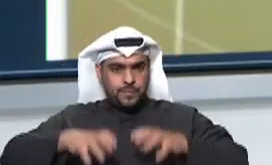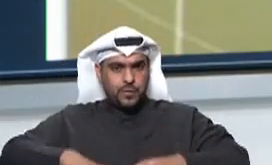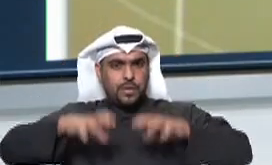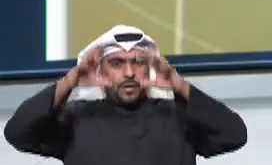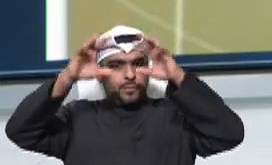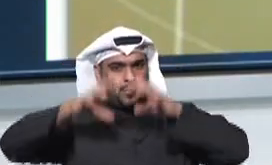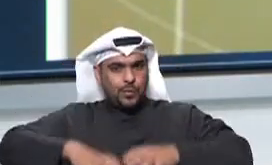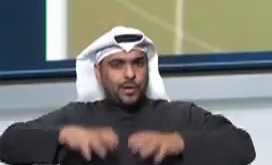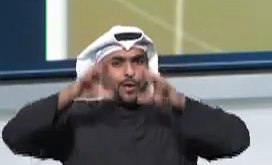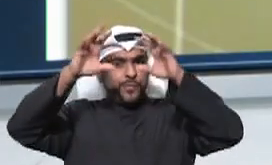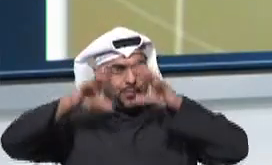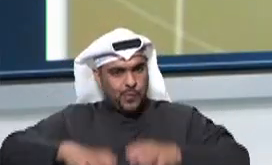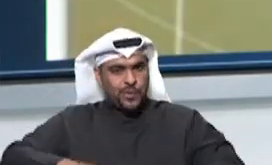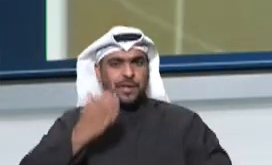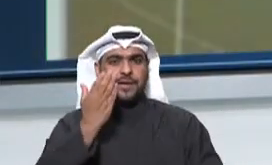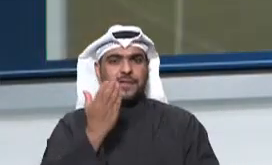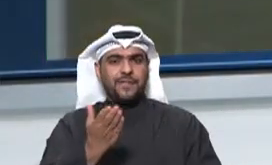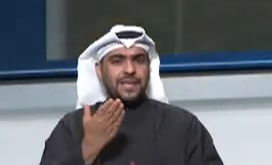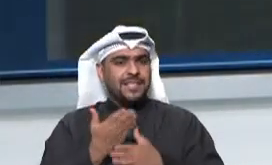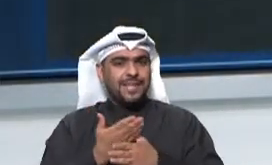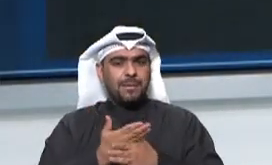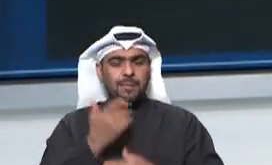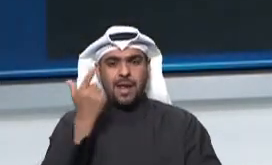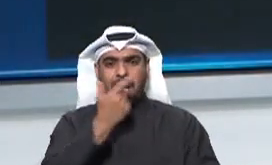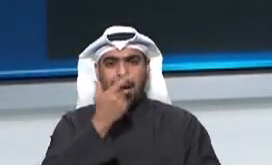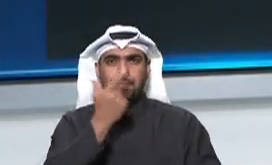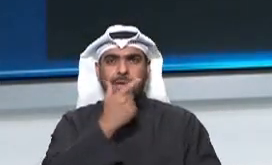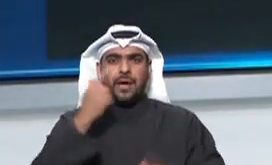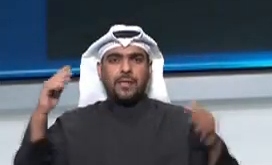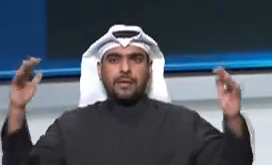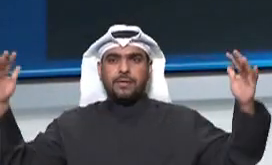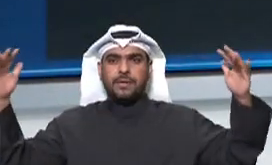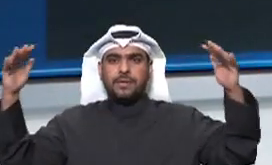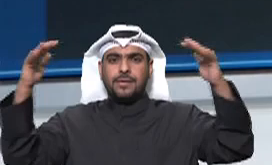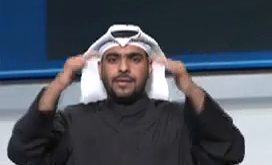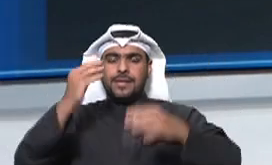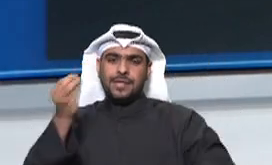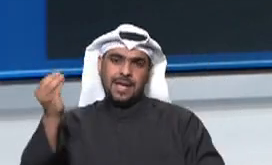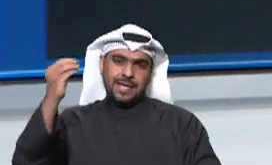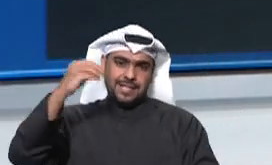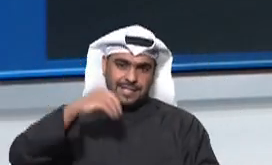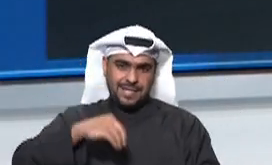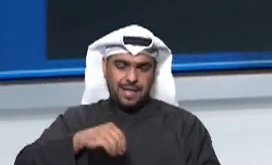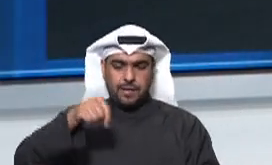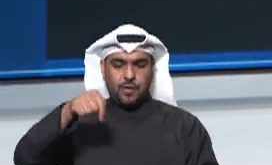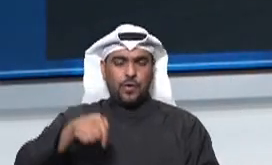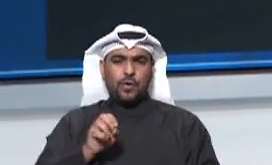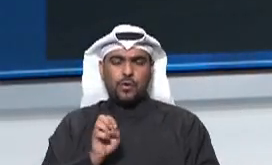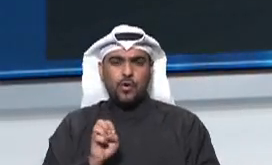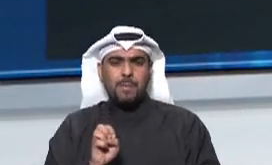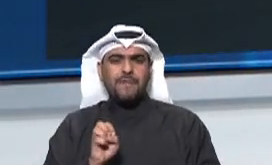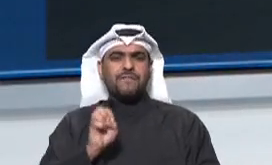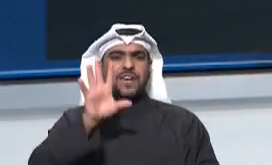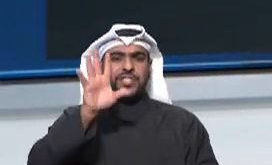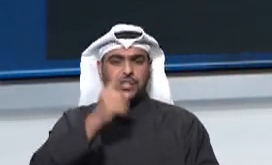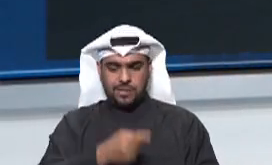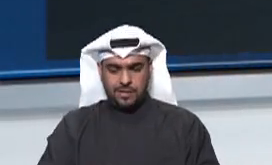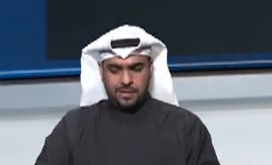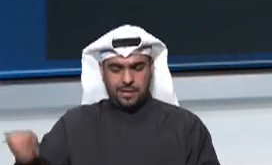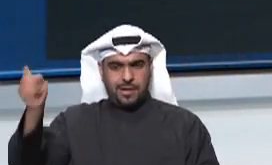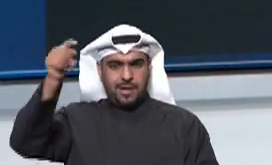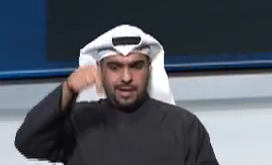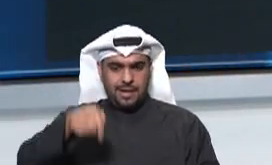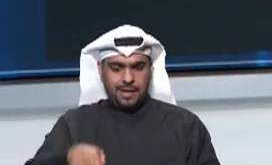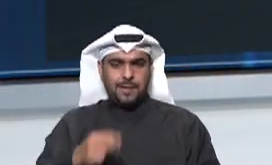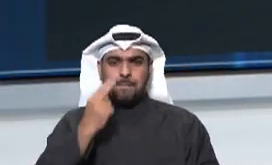عبور السحب كان موجود ويانا اليوم وأجواءنا غائمة بشكل مستمر طوال اليوم، وراح تستمر السحب في عبورها حتى نهاية اليوم، ويوم